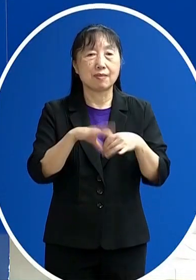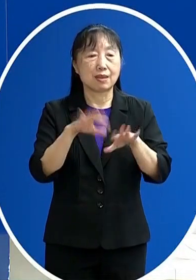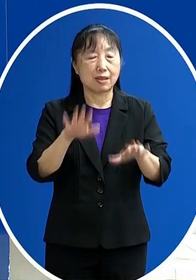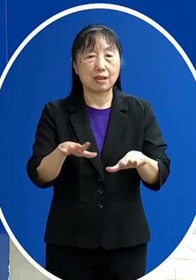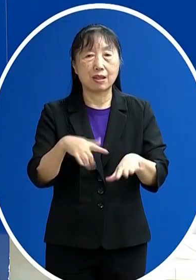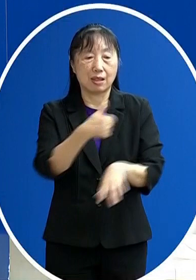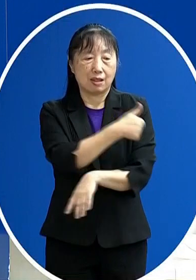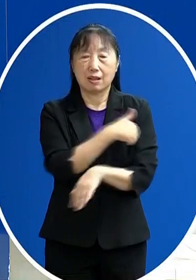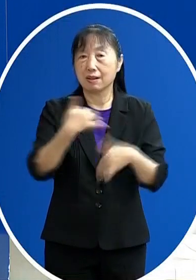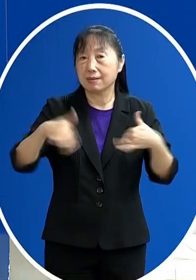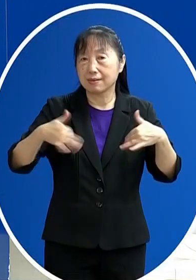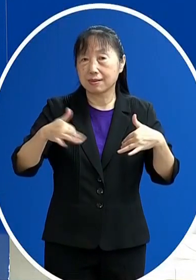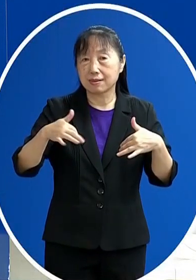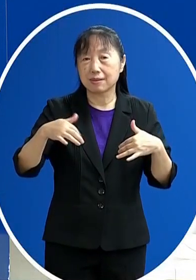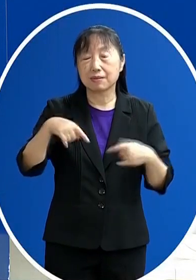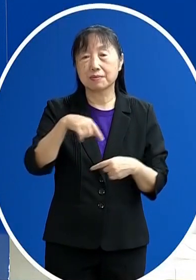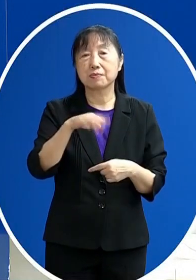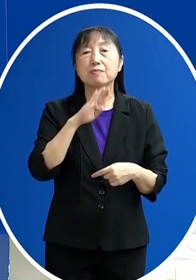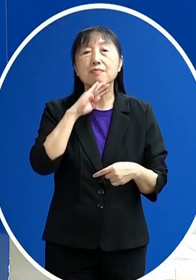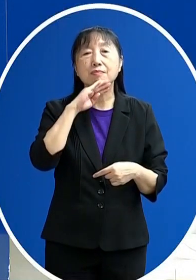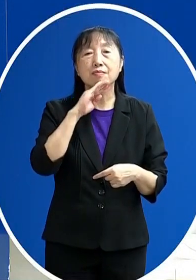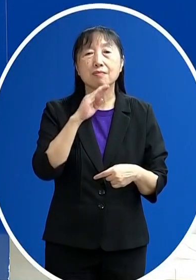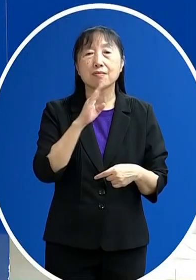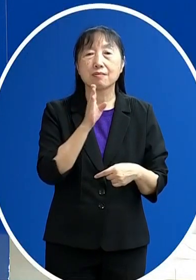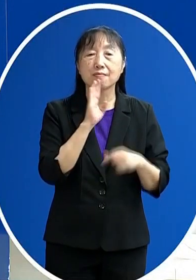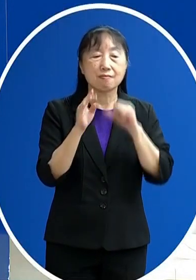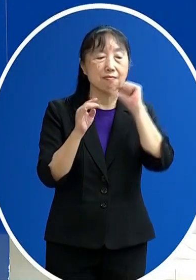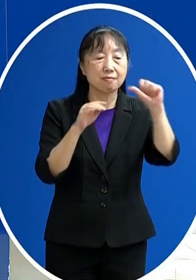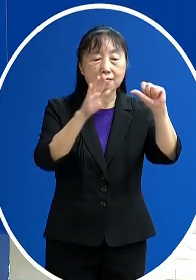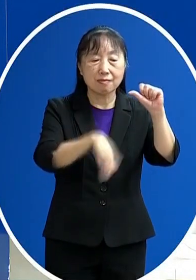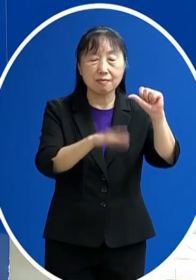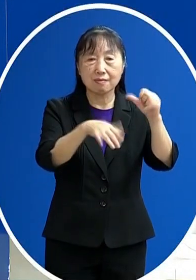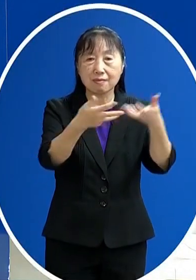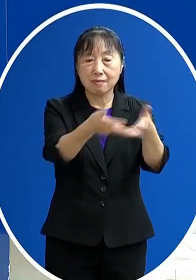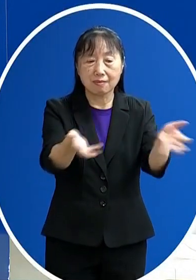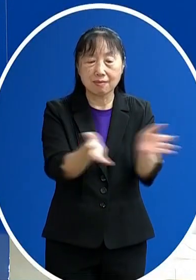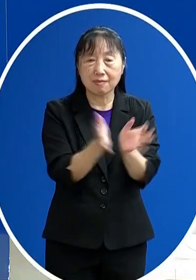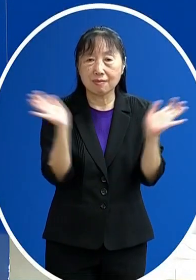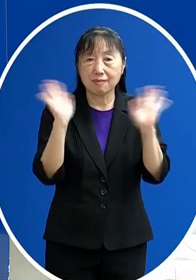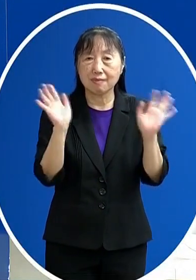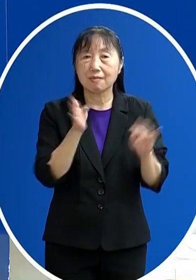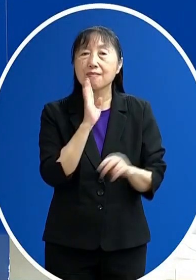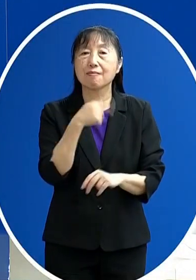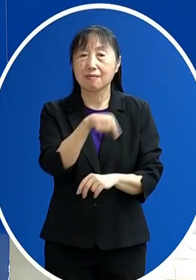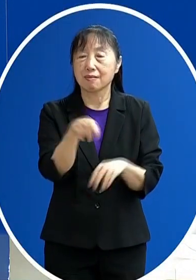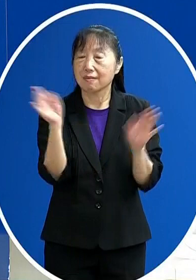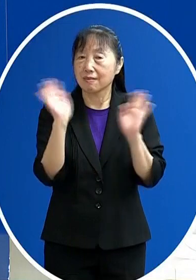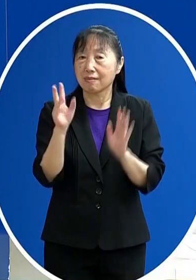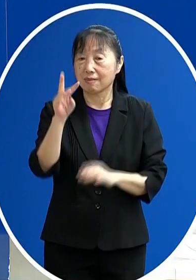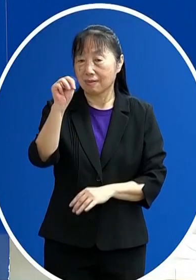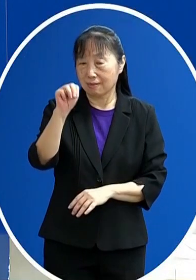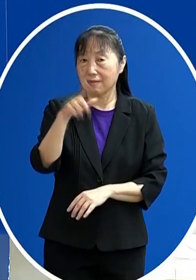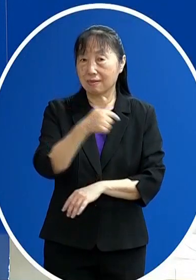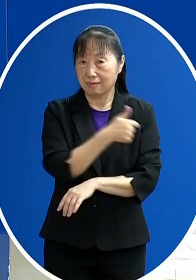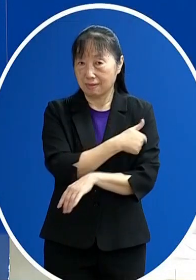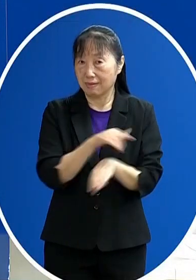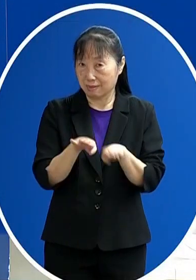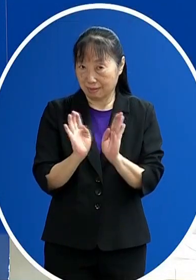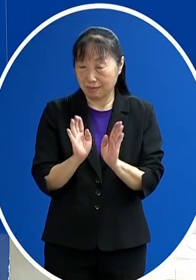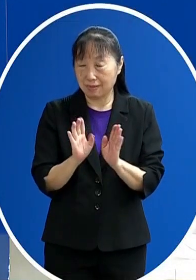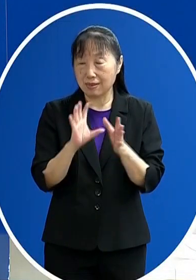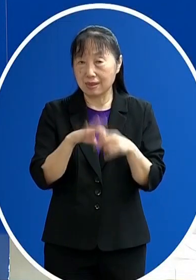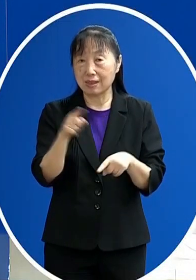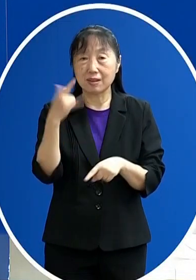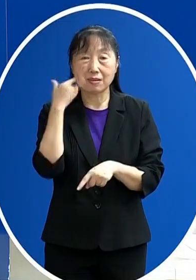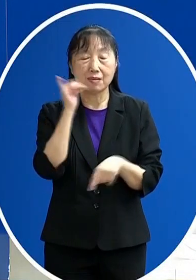没有接种疫苗的这个比较是在五岁以下，但是我们的幼儿的莫德纳疫苗已经开打了，所以还是请家长能够